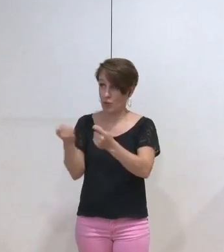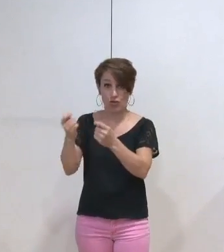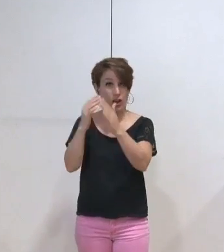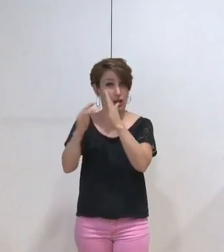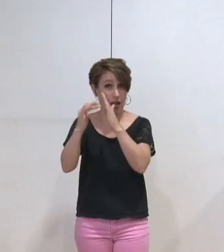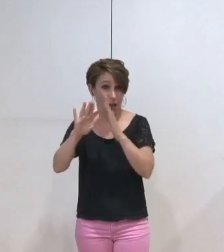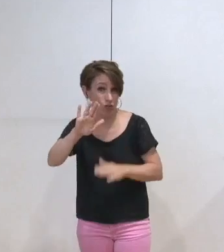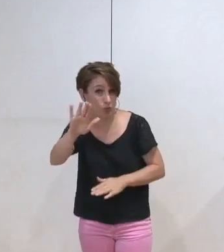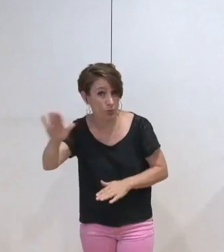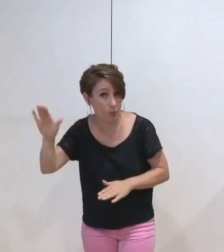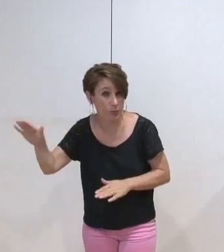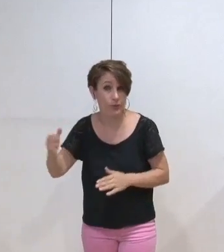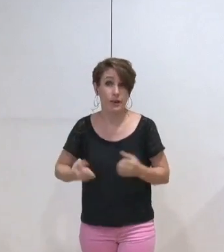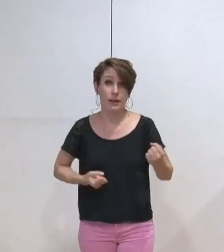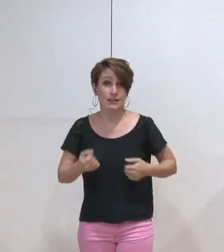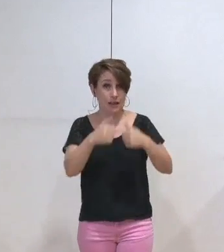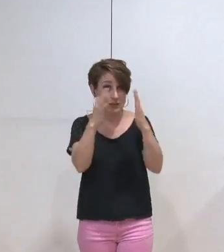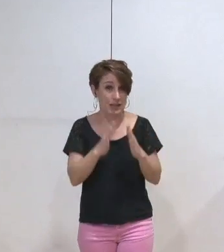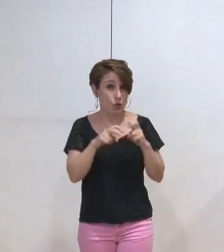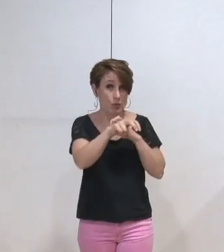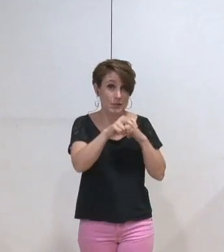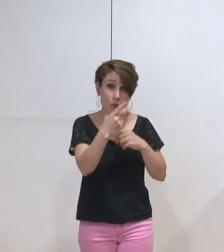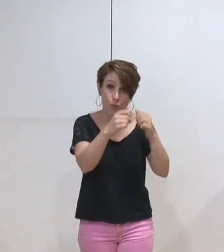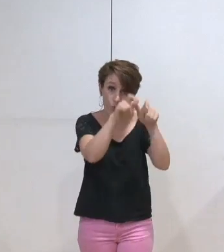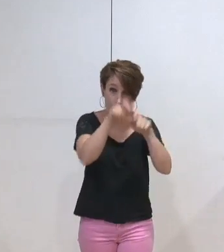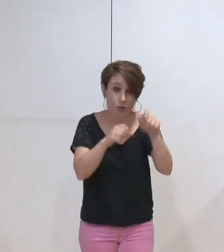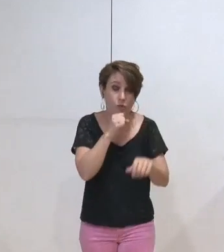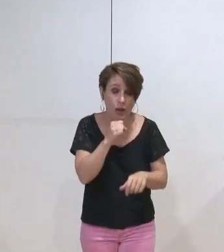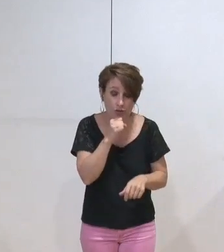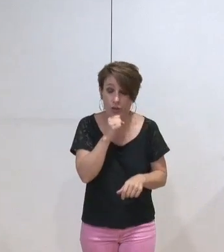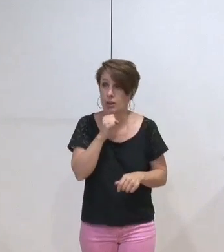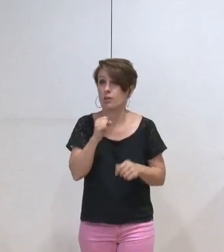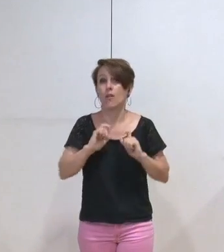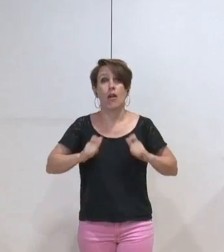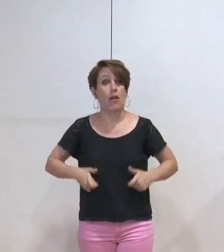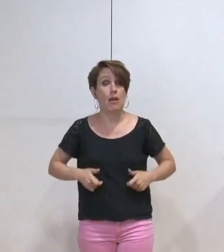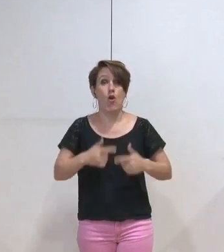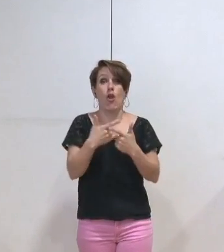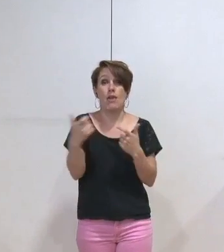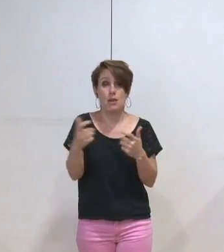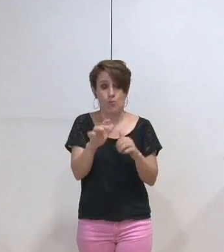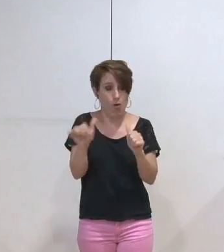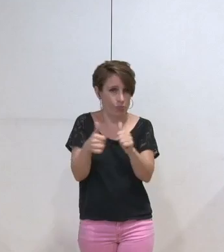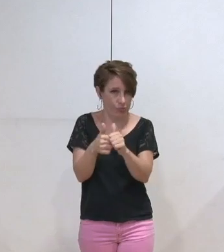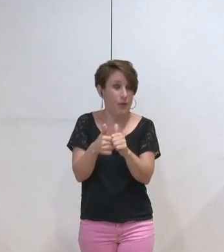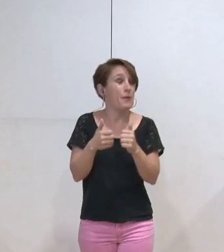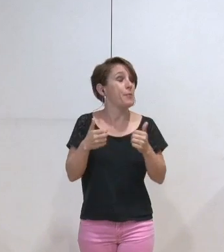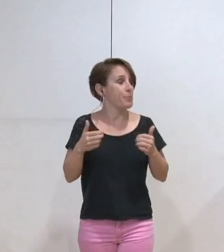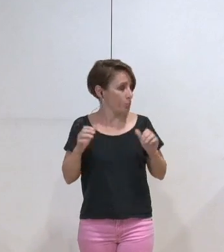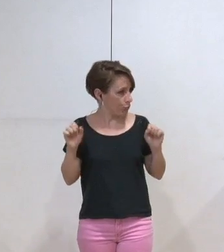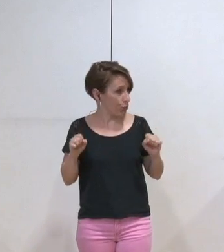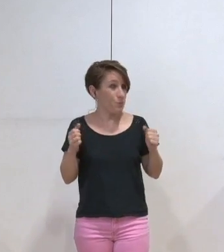ses services à domicile de personnes âgées les équipements des écoles mais je crois qu'un transfert complet de la compétence